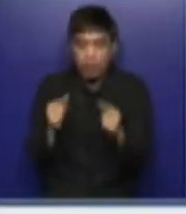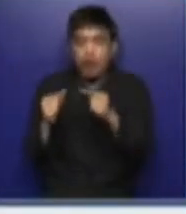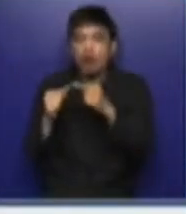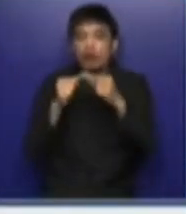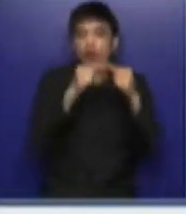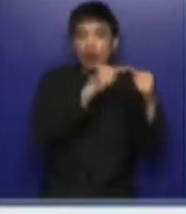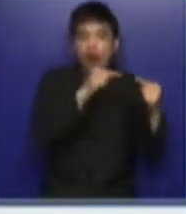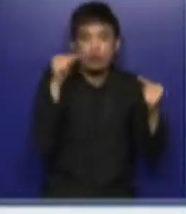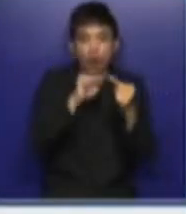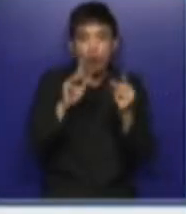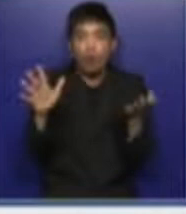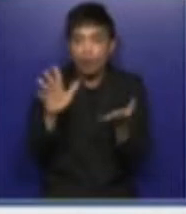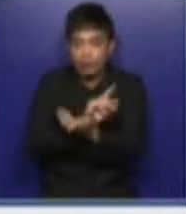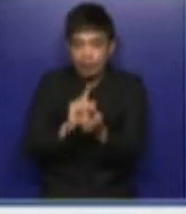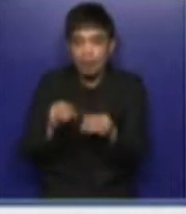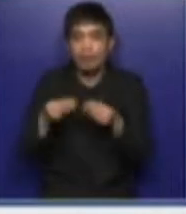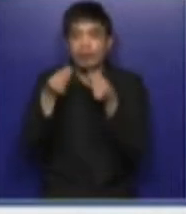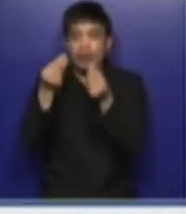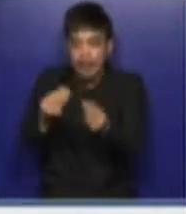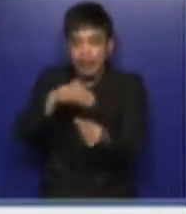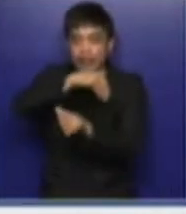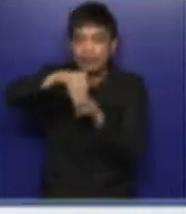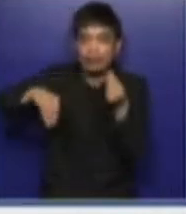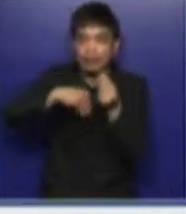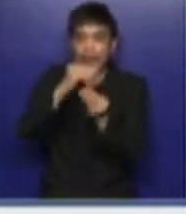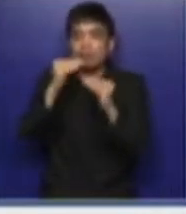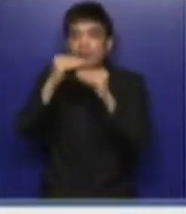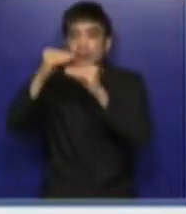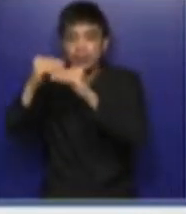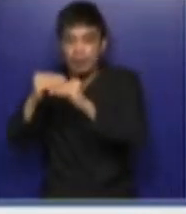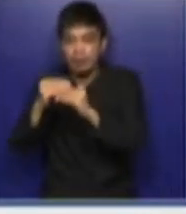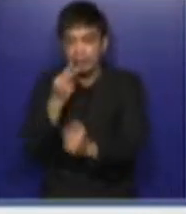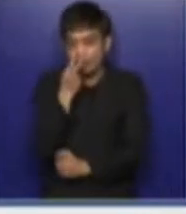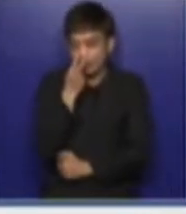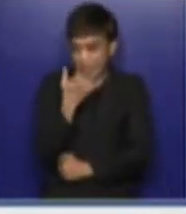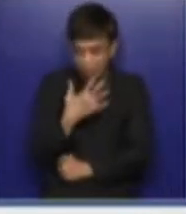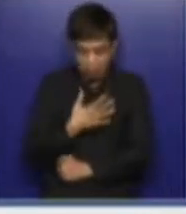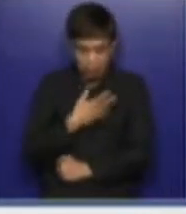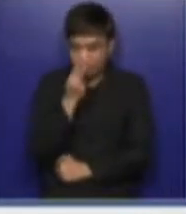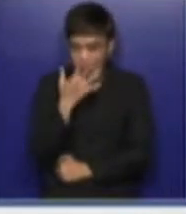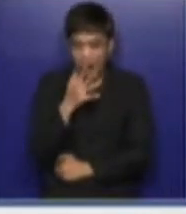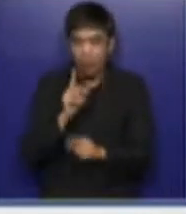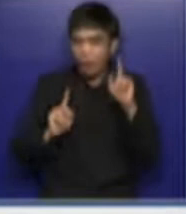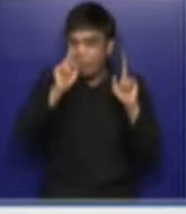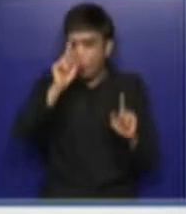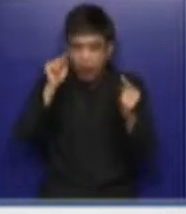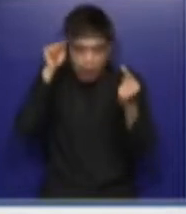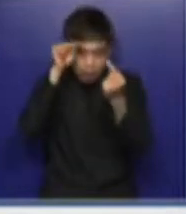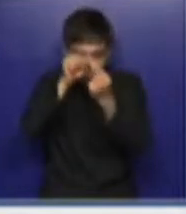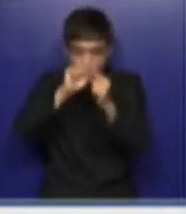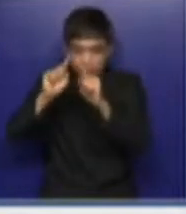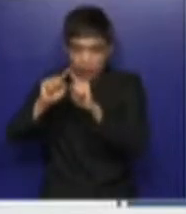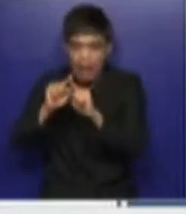ทางวัฒนธรรมเพื่อสร้างมูลค่าเพิ่มทางเศรษฐกิจนะคะแต่ดิฉันไม่เห็นว่าจะมีตัวชี้วัดและเป้าหมายที่ชัดเจนว่าจ